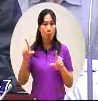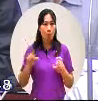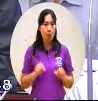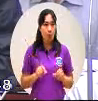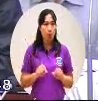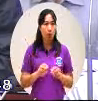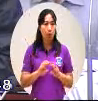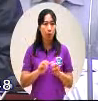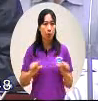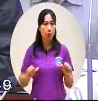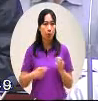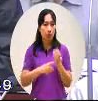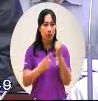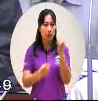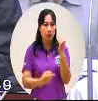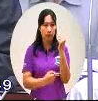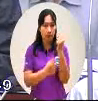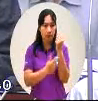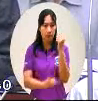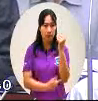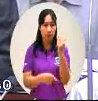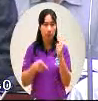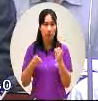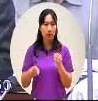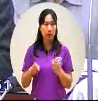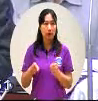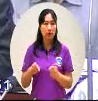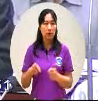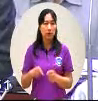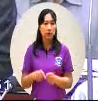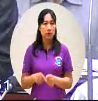登记，等于要先。 但是他不想灭失，